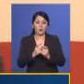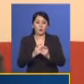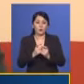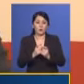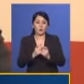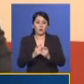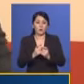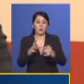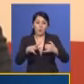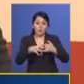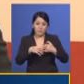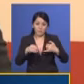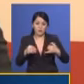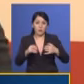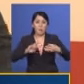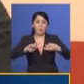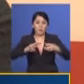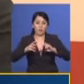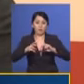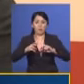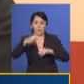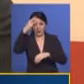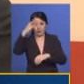жер дауы. Мына қазақтың даласына